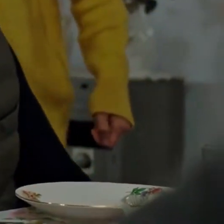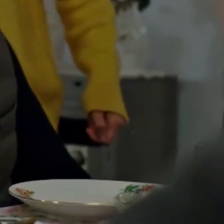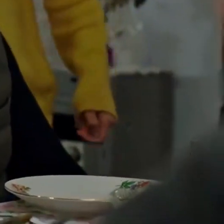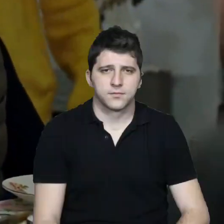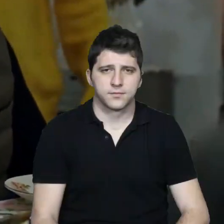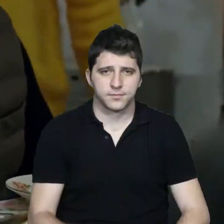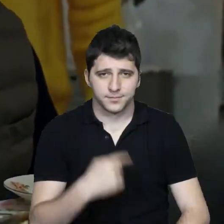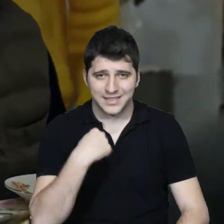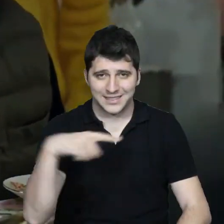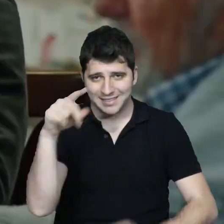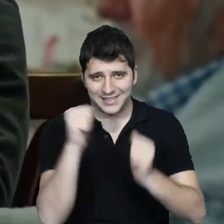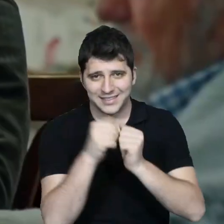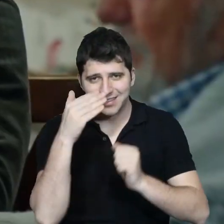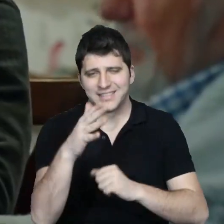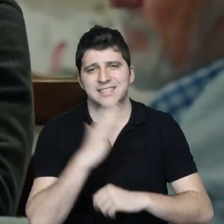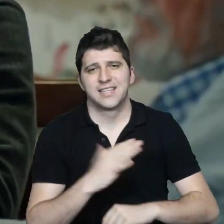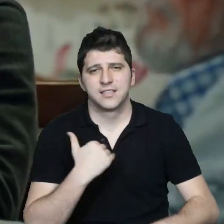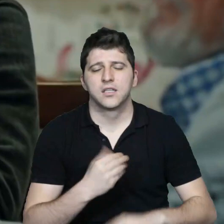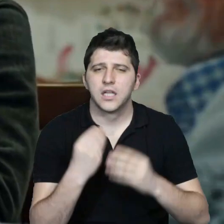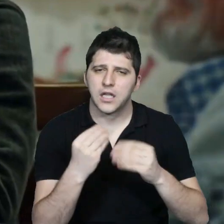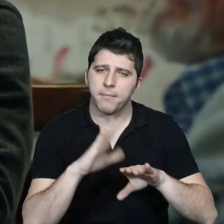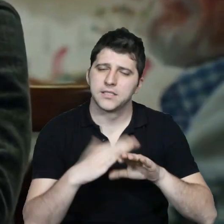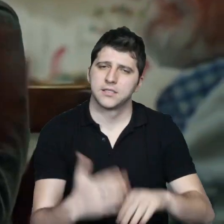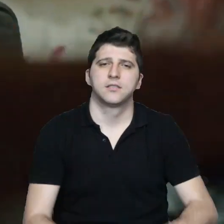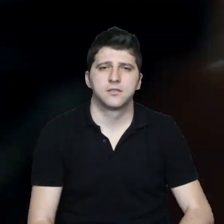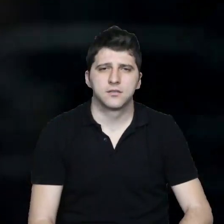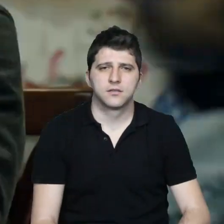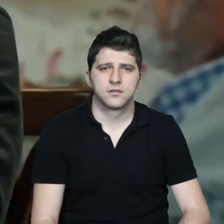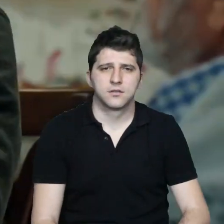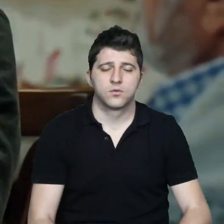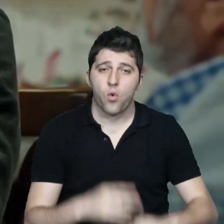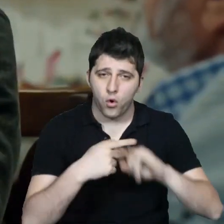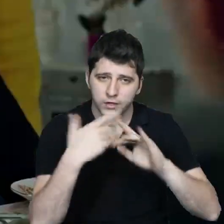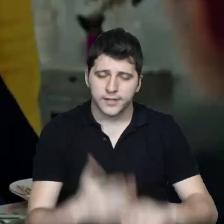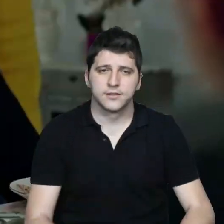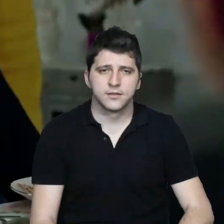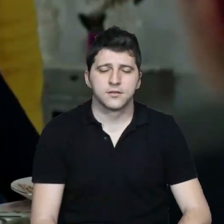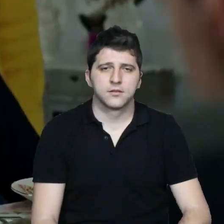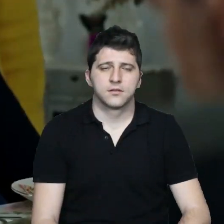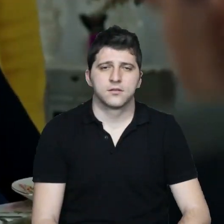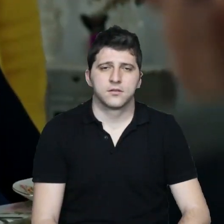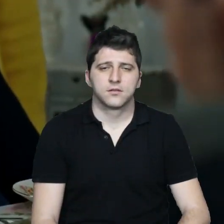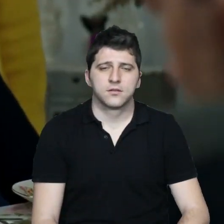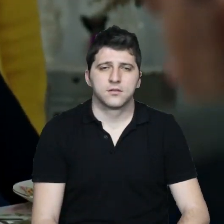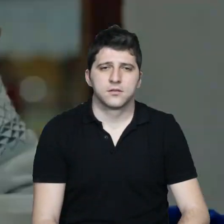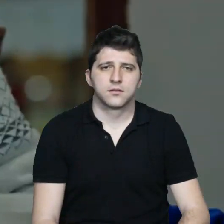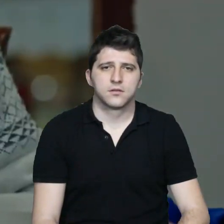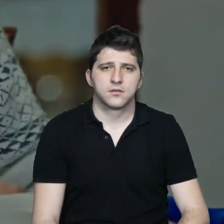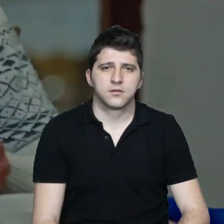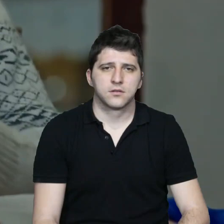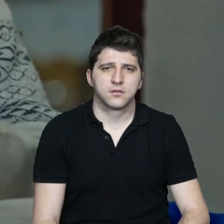Biz de sizinle olalım dedik. İyi yaptınız. Hoş geldiniz. Kezban baş